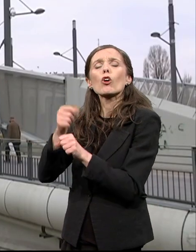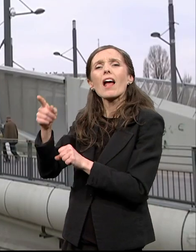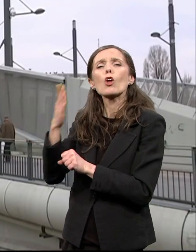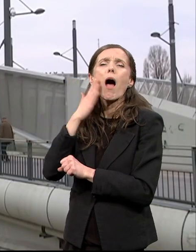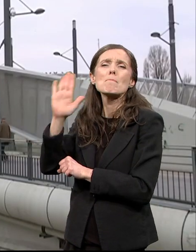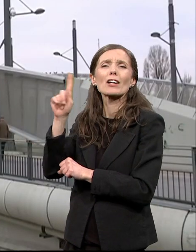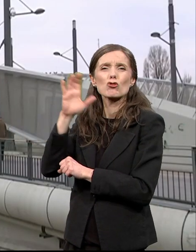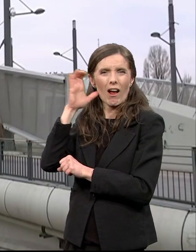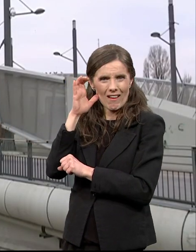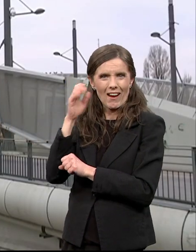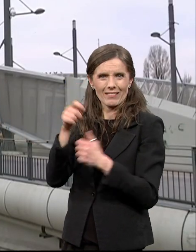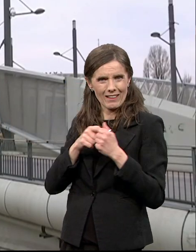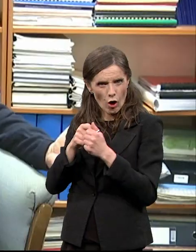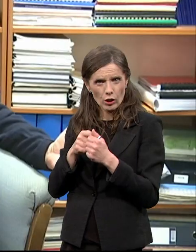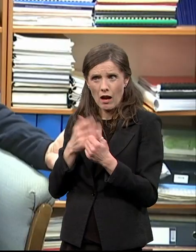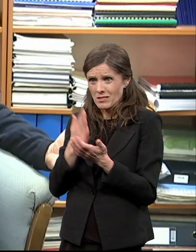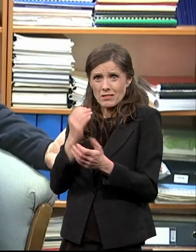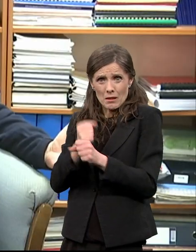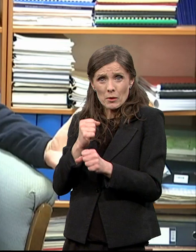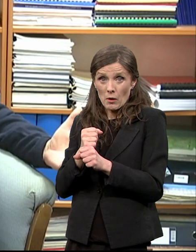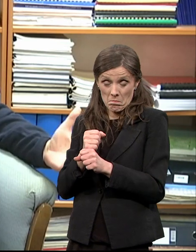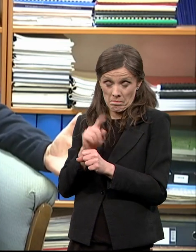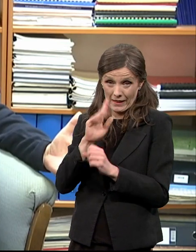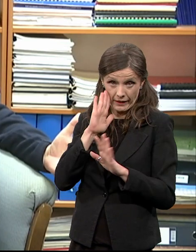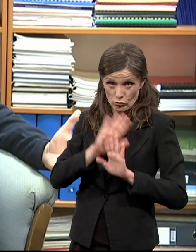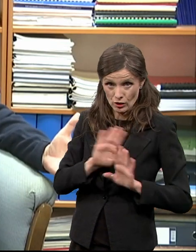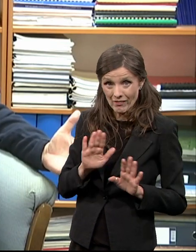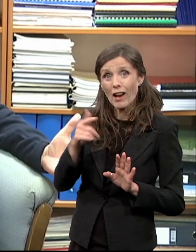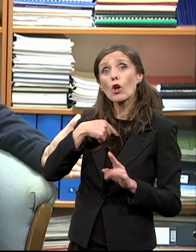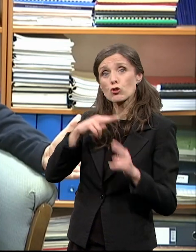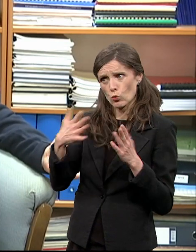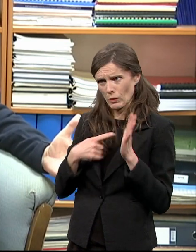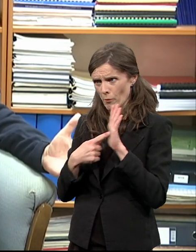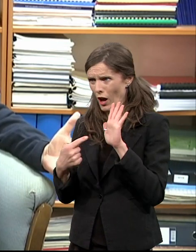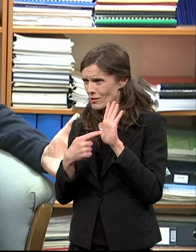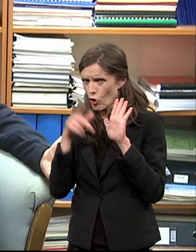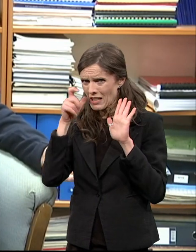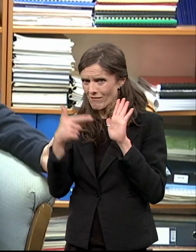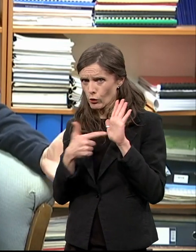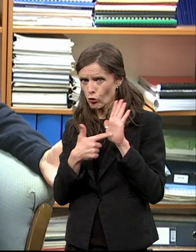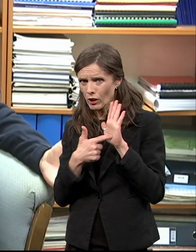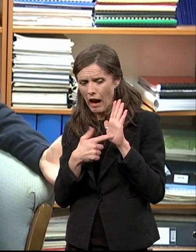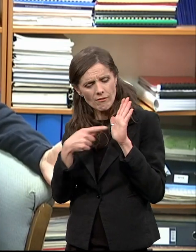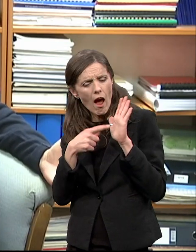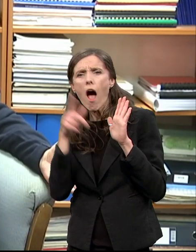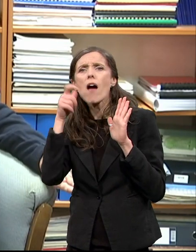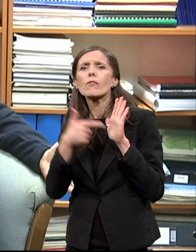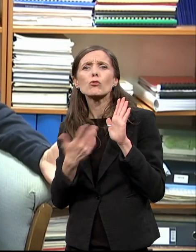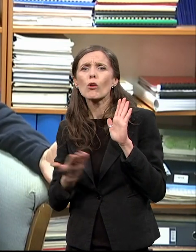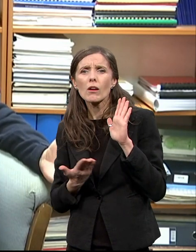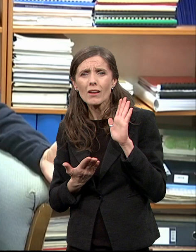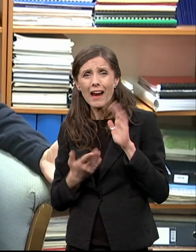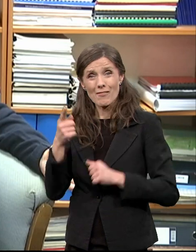organizacije. Nećete verovati, ja sam sudu prezentovao jednu fotografiju na kojoj je Zoran